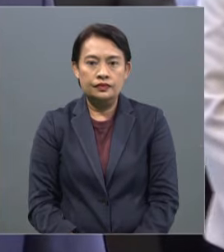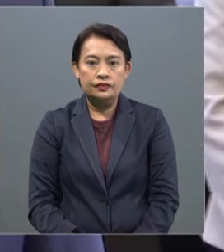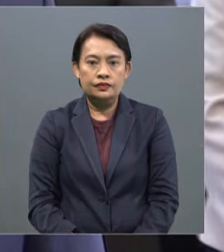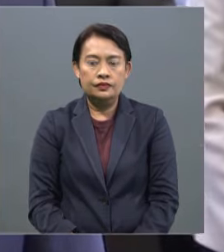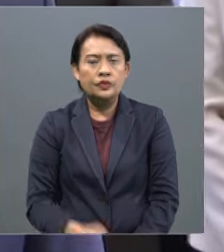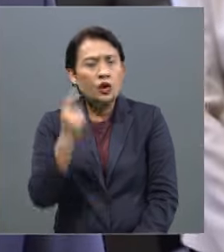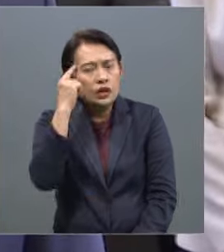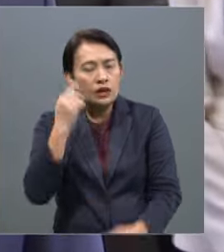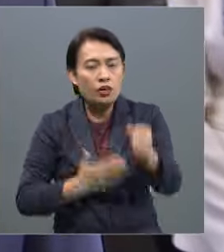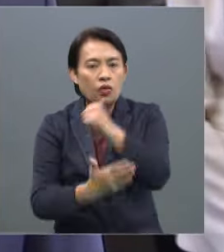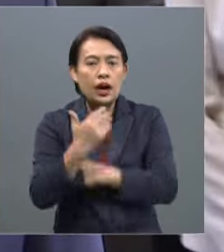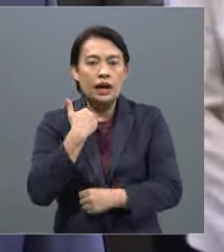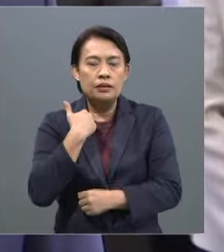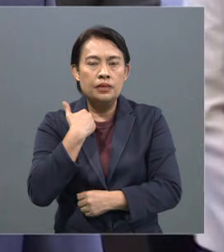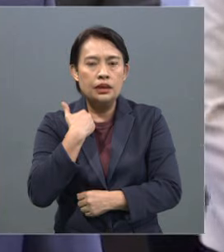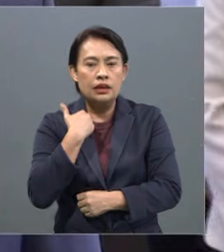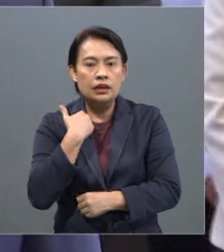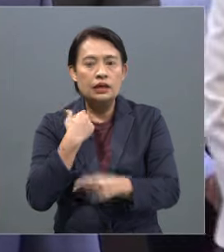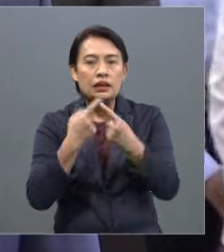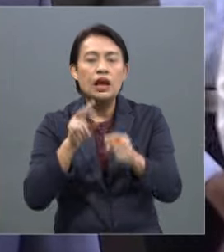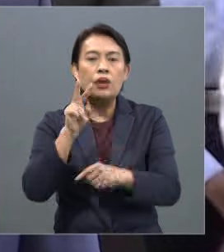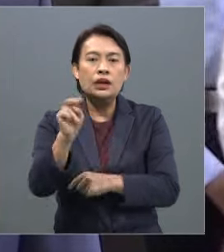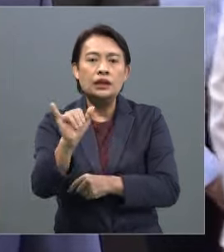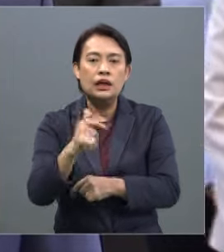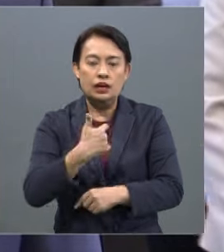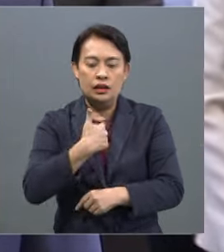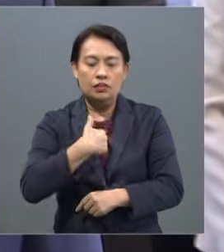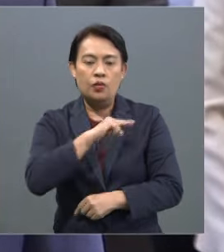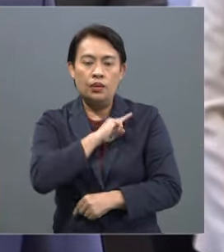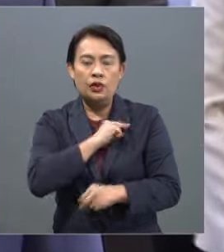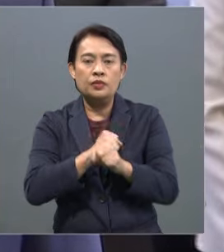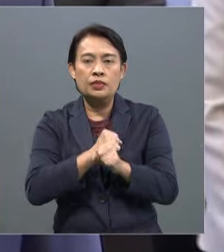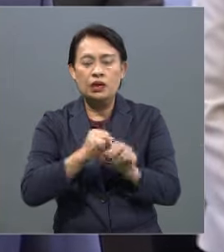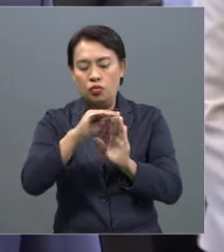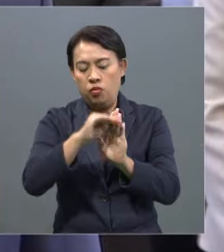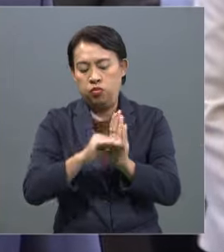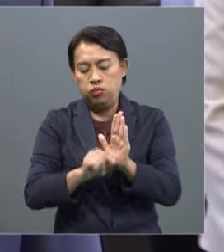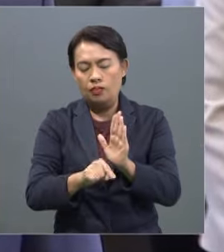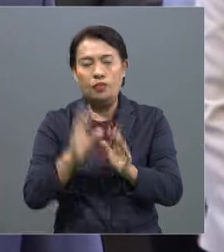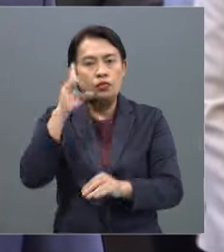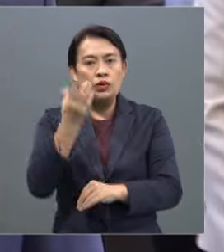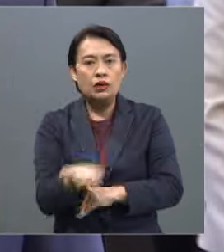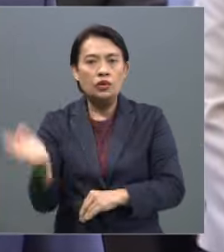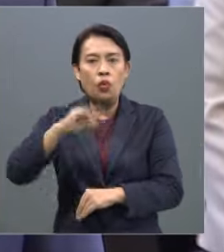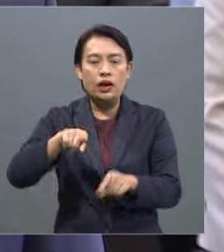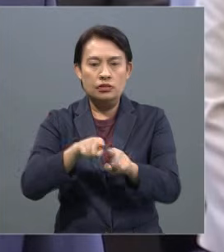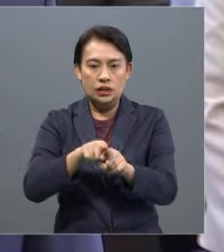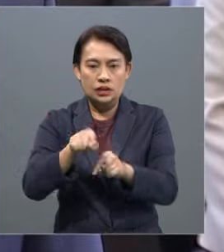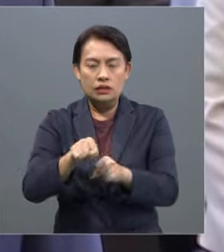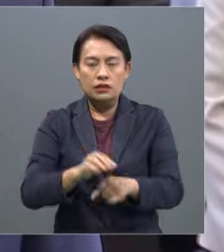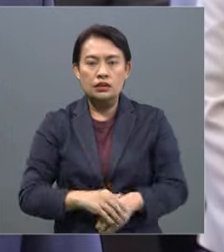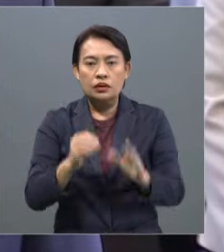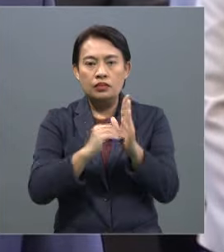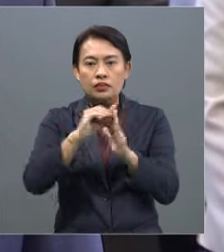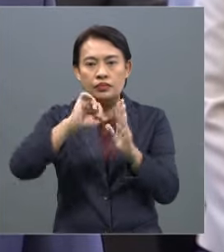ก็คิดว่าคงมีโอกาสมั้งครับแต่ว่ายก็ยังไม่นัดหมายอะไรเพราะว่าผมเองภารกิจก็ยังแน่นเอี้ยดเลยพรุ่งนี้ผมก็ทั้งวันเต็มที่แล้วก็จะบินเข้าเชียงใหม่